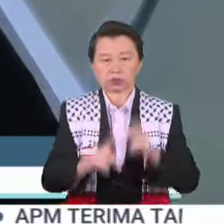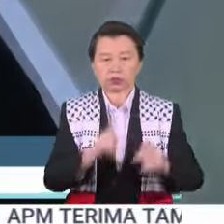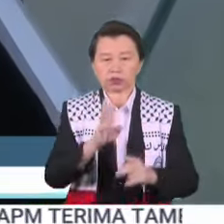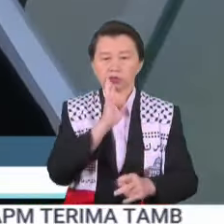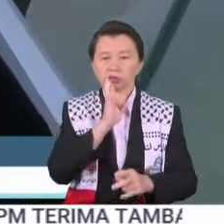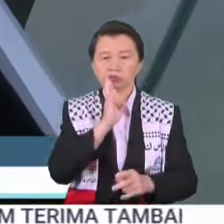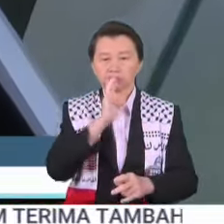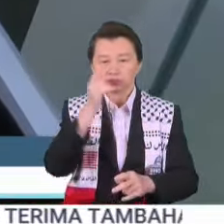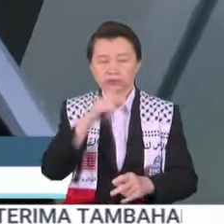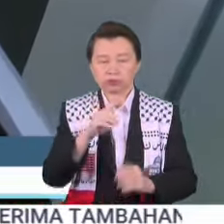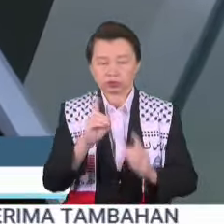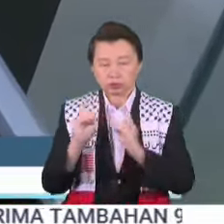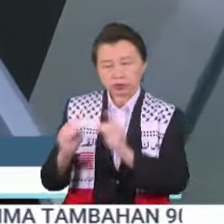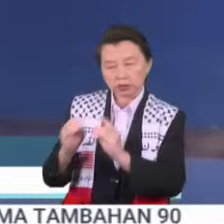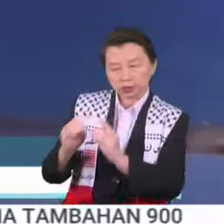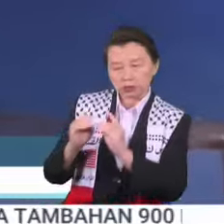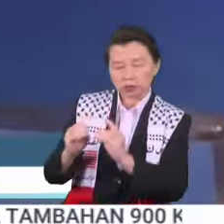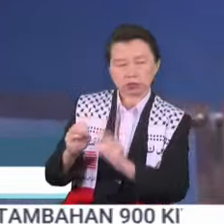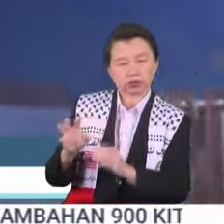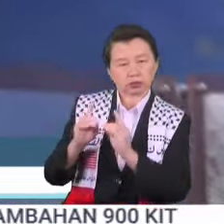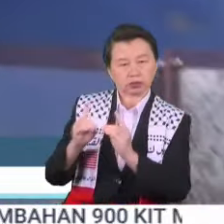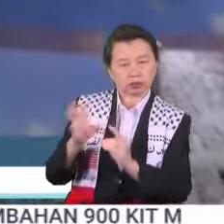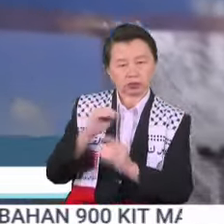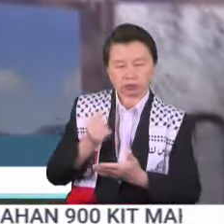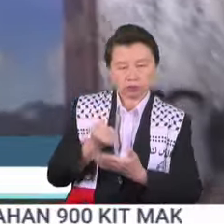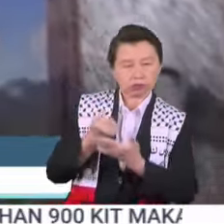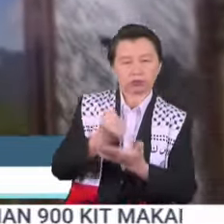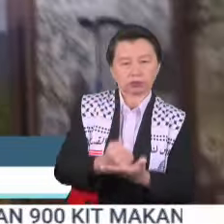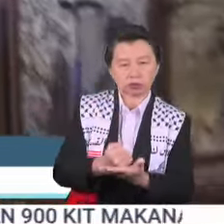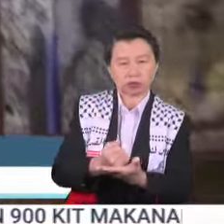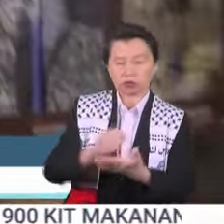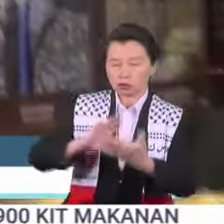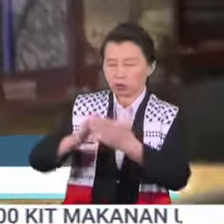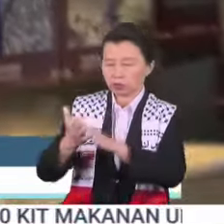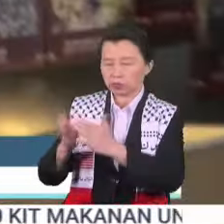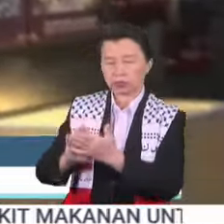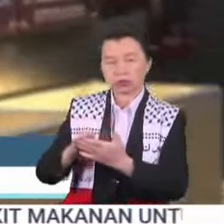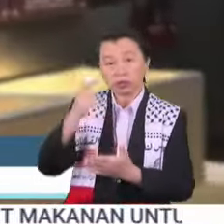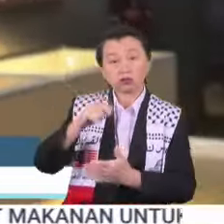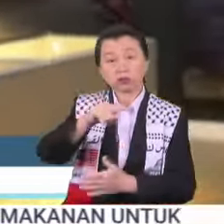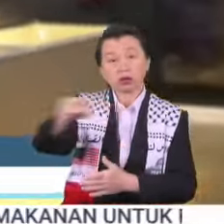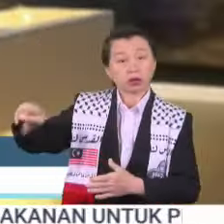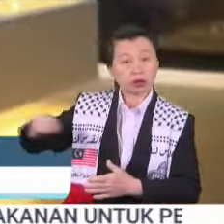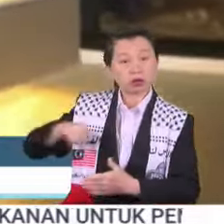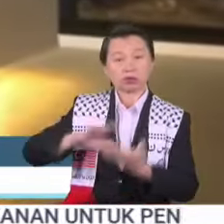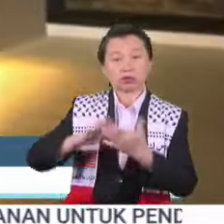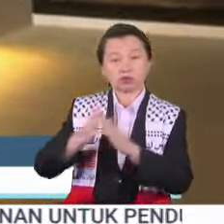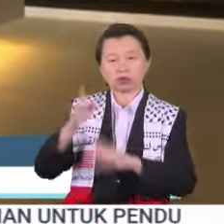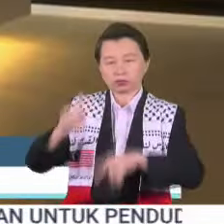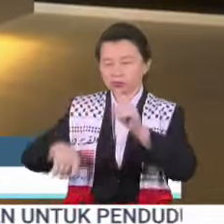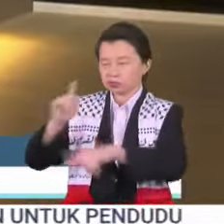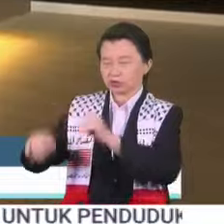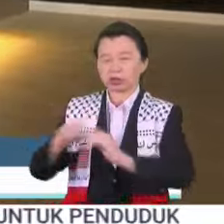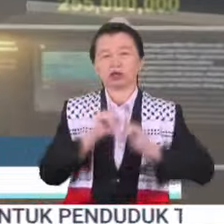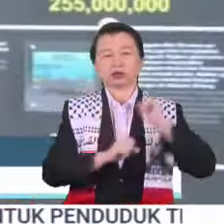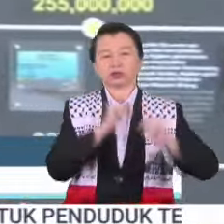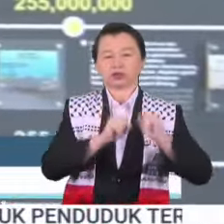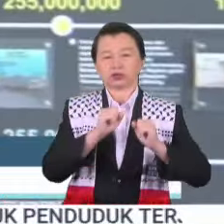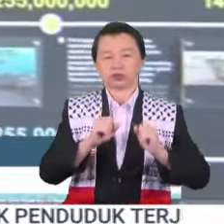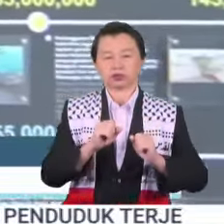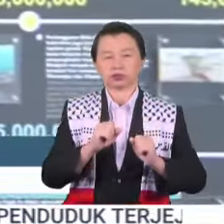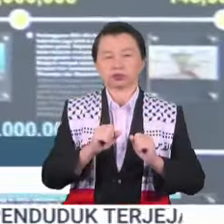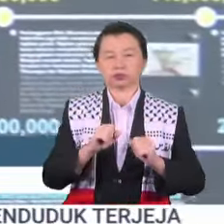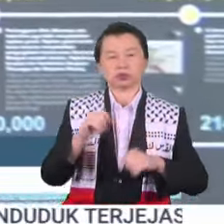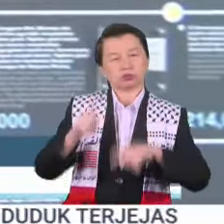orang kata untuk mendidik dan membantu komuniti-komuniti. Sebab komuniti ini dia ada pelbagai sikap dan